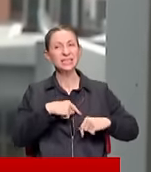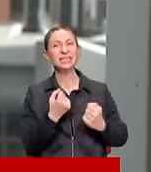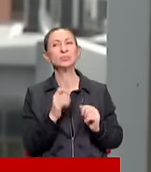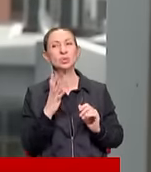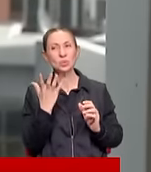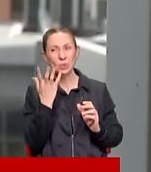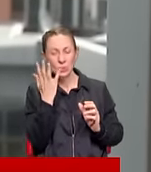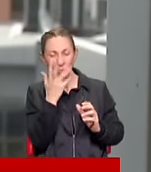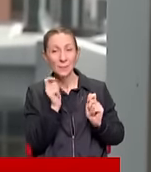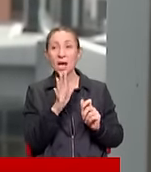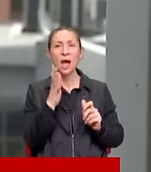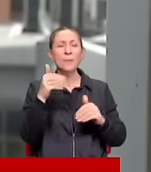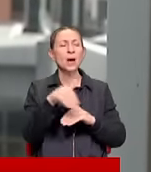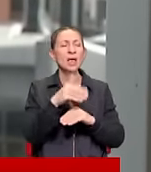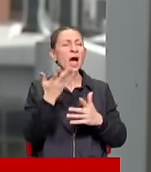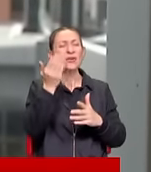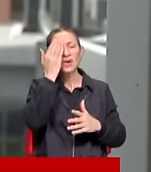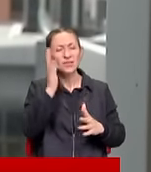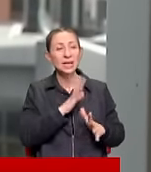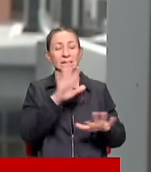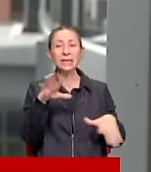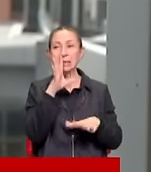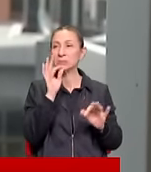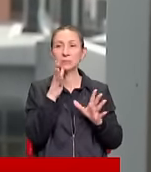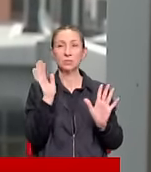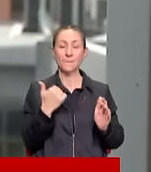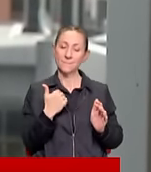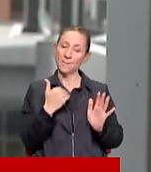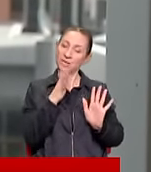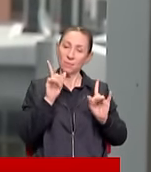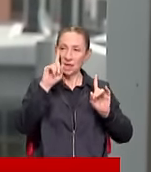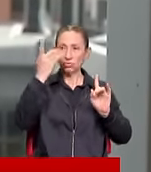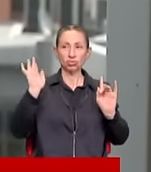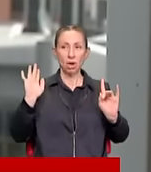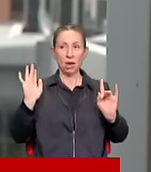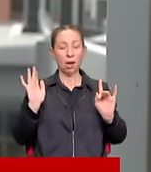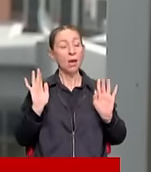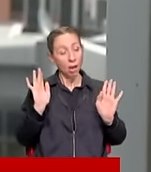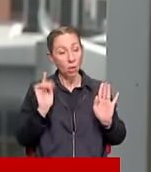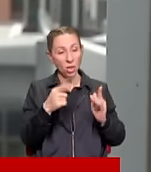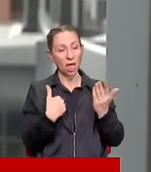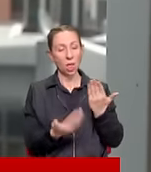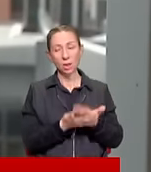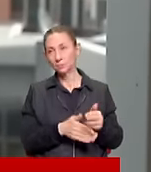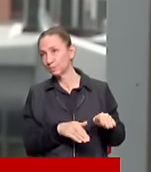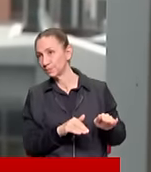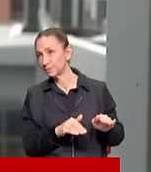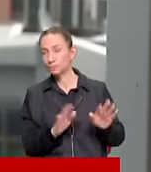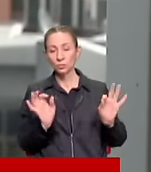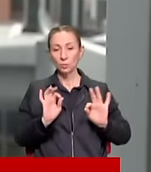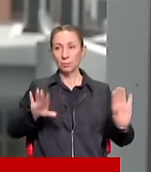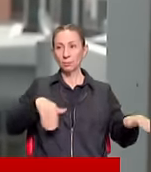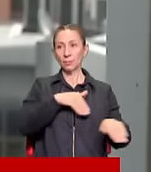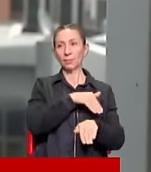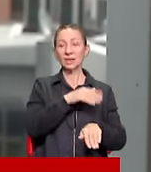etmeyeceğiz. Hangi mahallede hangi fakir var kimse bilmeyecek. Biz bileceğiz. Biz onlara yardım odaklı olacağız. Dediğimiz